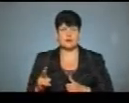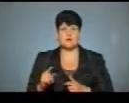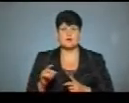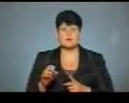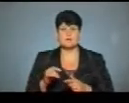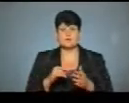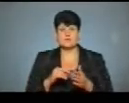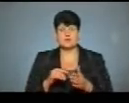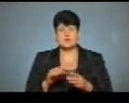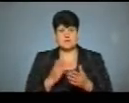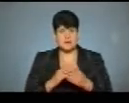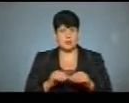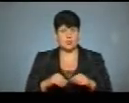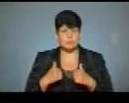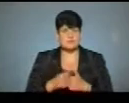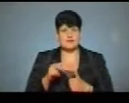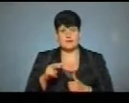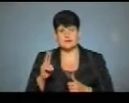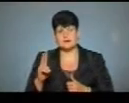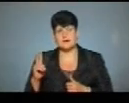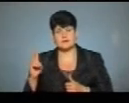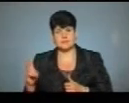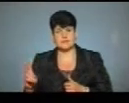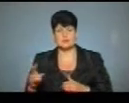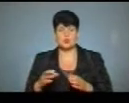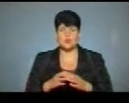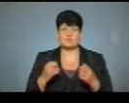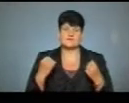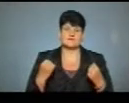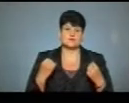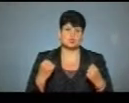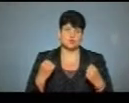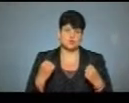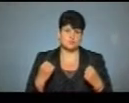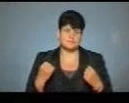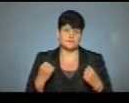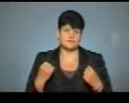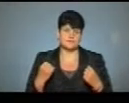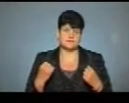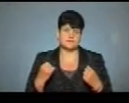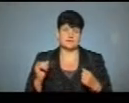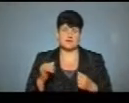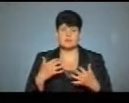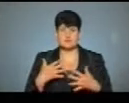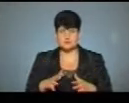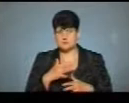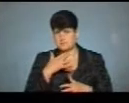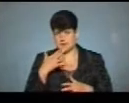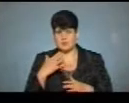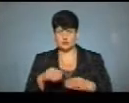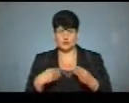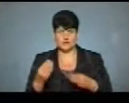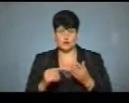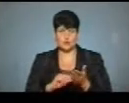нас працює комісія ЛКК по групі фізкультури, по до уроків фізкультури, і вже досить багато видано